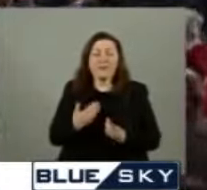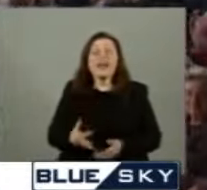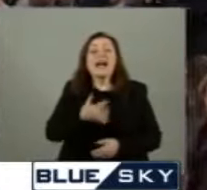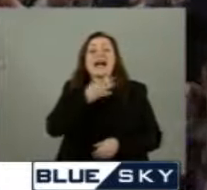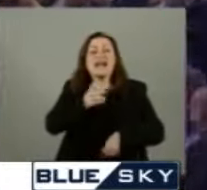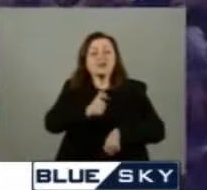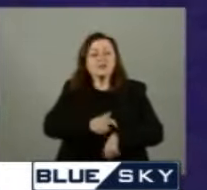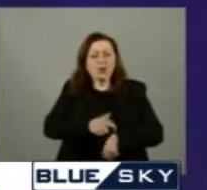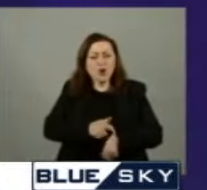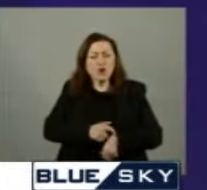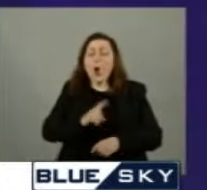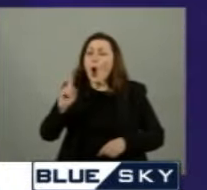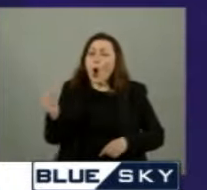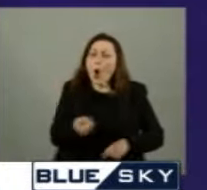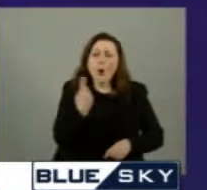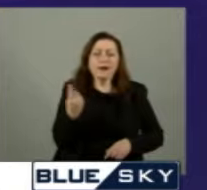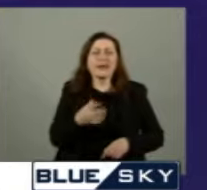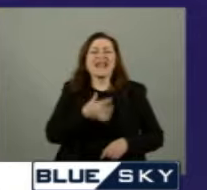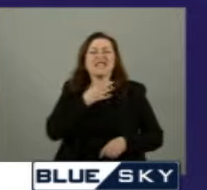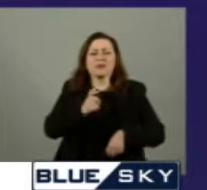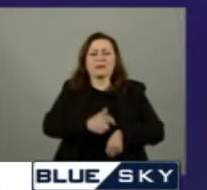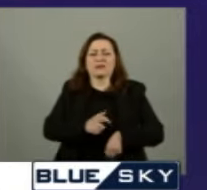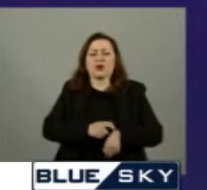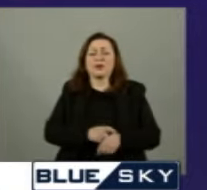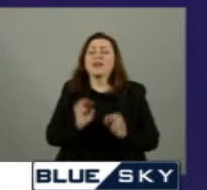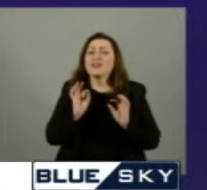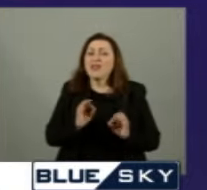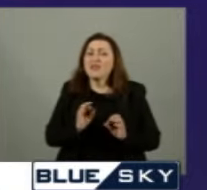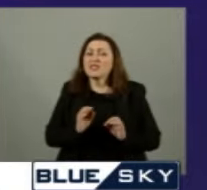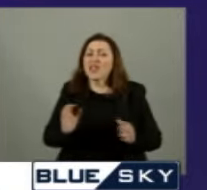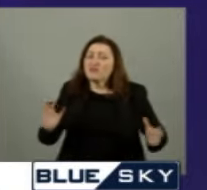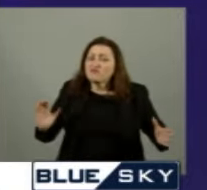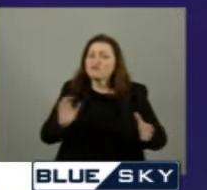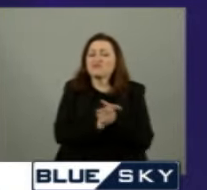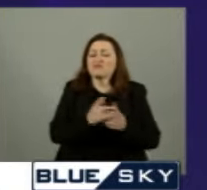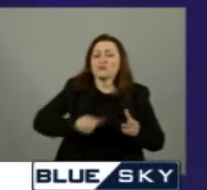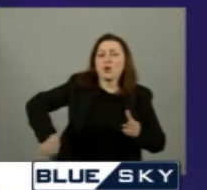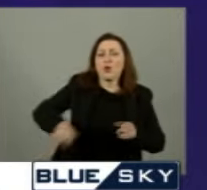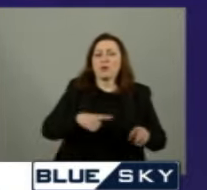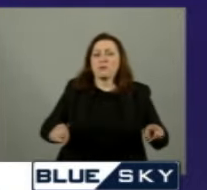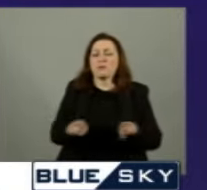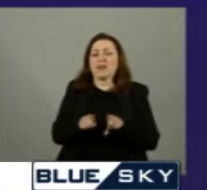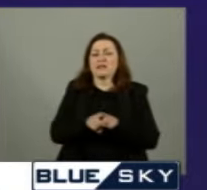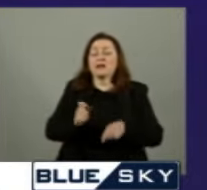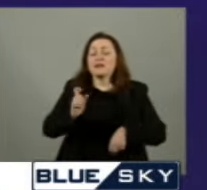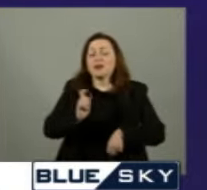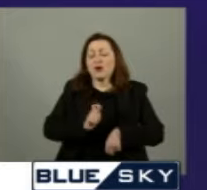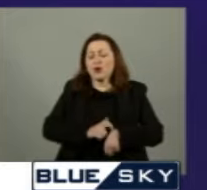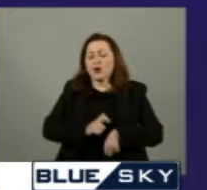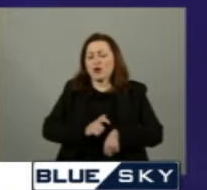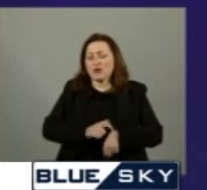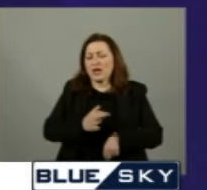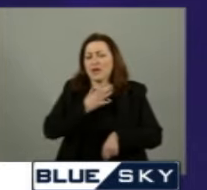Χρειάζομαι χρόνο, χρειαζόμαστε χρόνο, χρόνο και ομοψυχία. Χρόνο να ξεπεράσουμε πάνω απ' όλα.